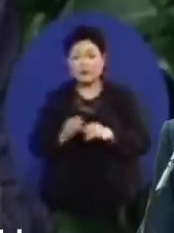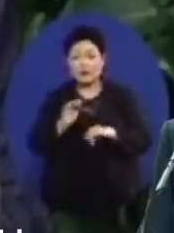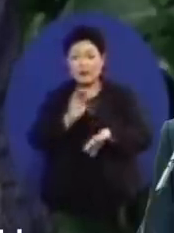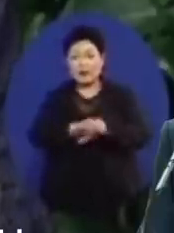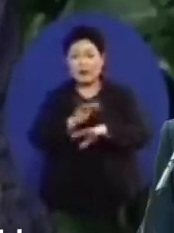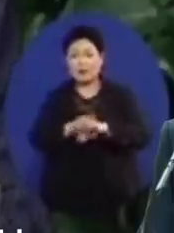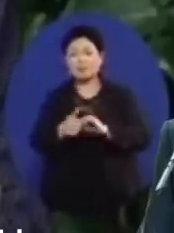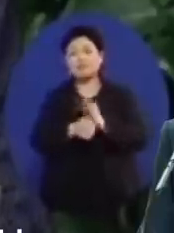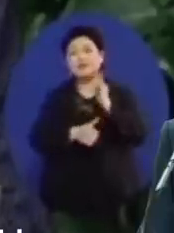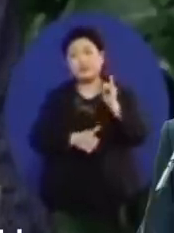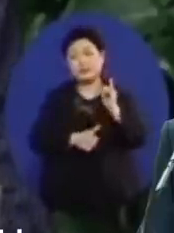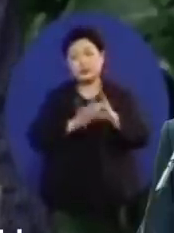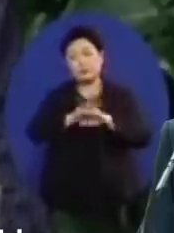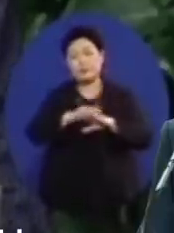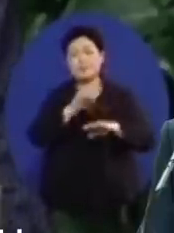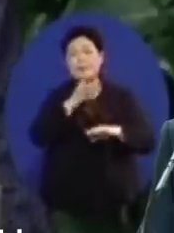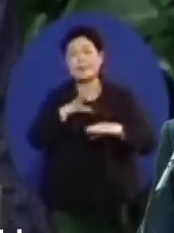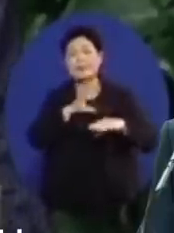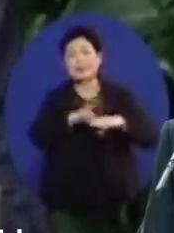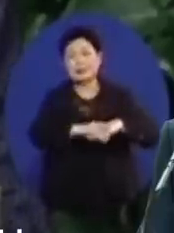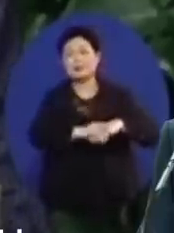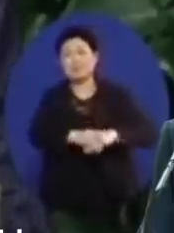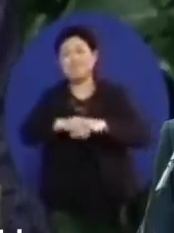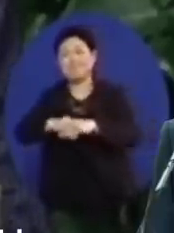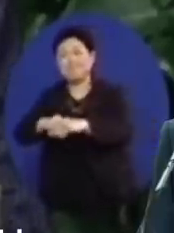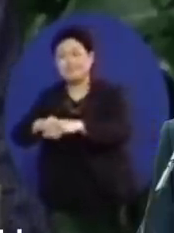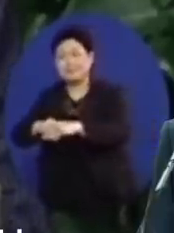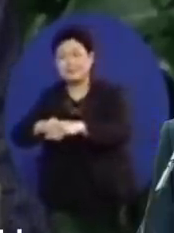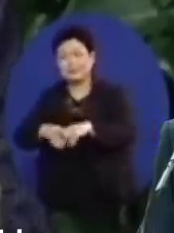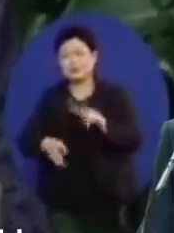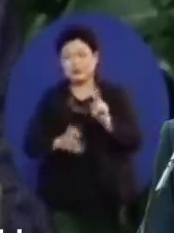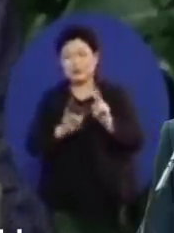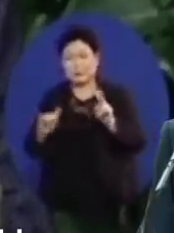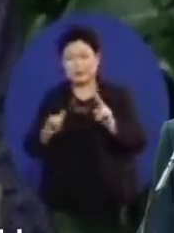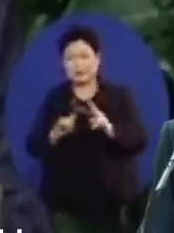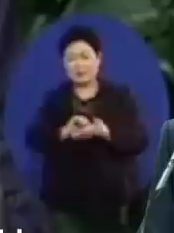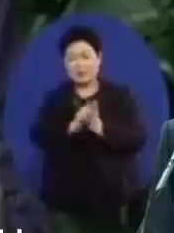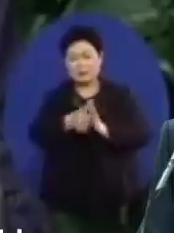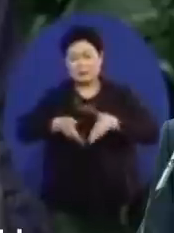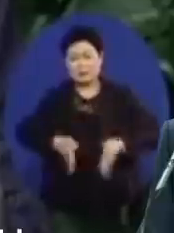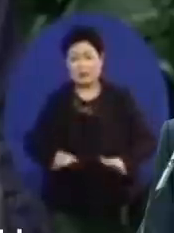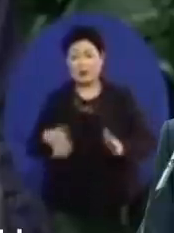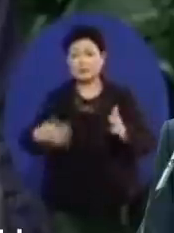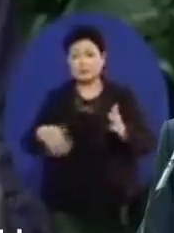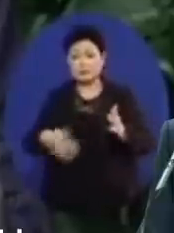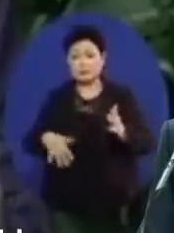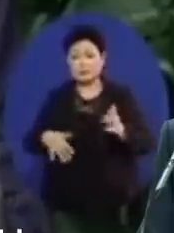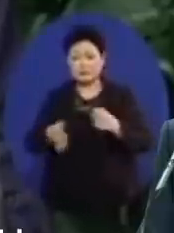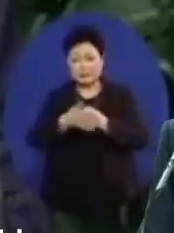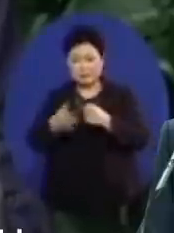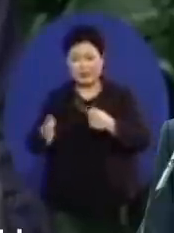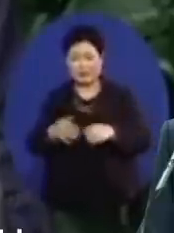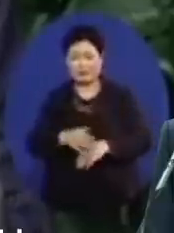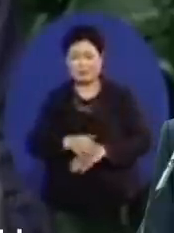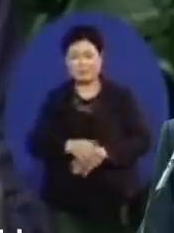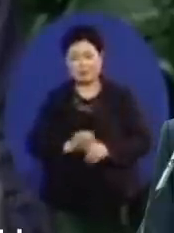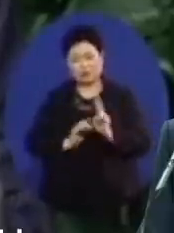가거라. 아내 손만 잡고. 자식은 못 낳았으니까 없고